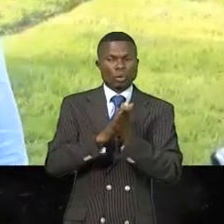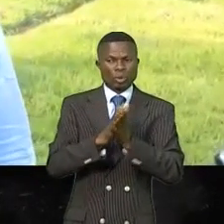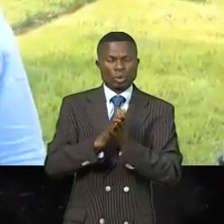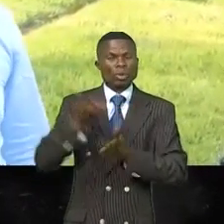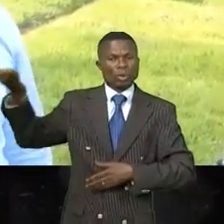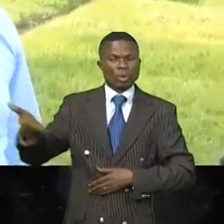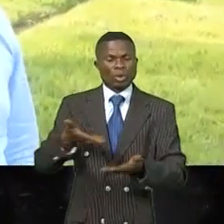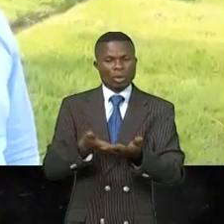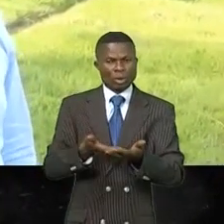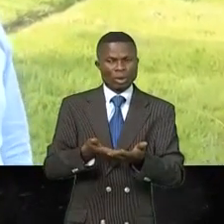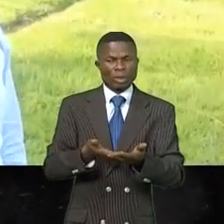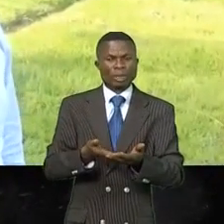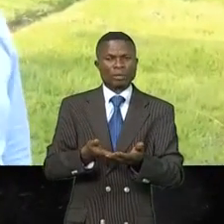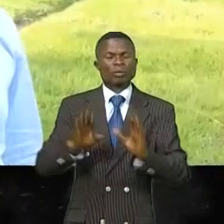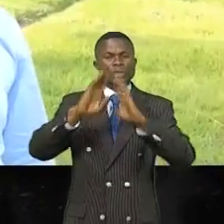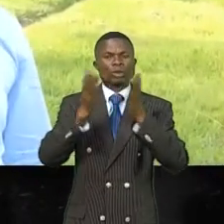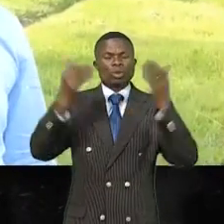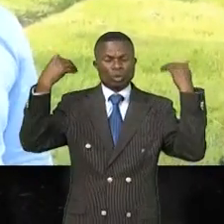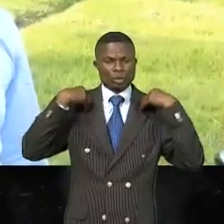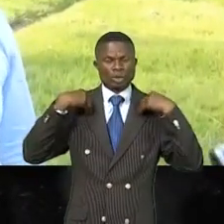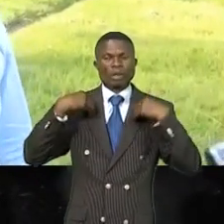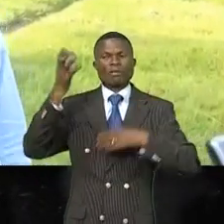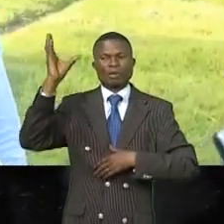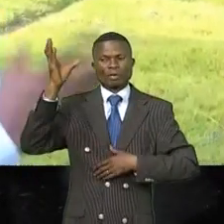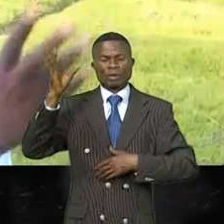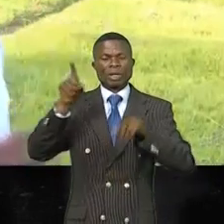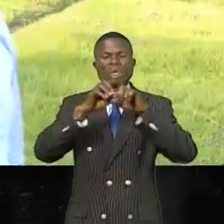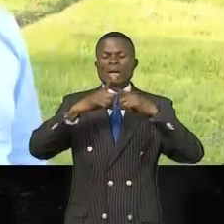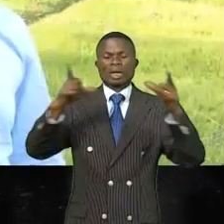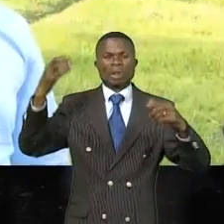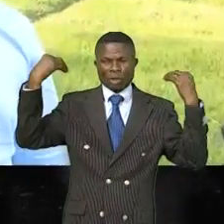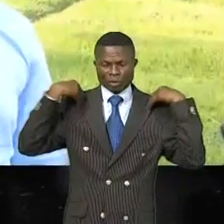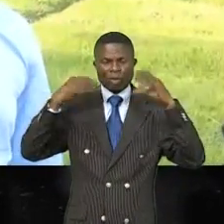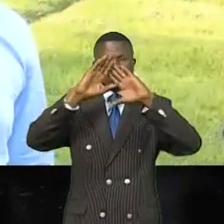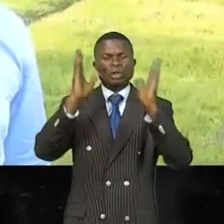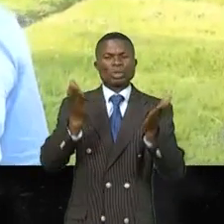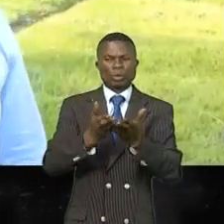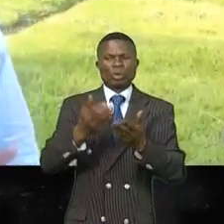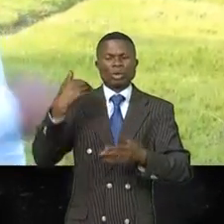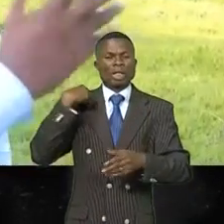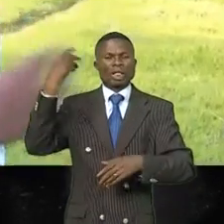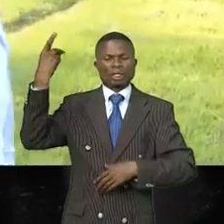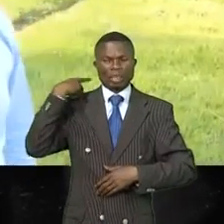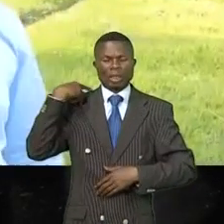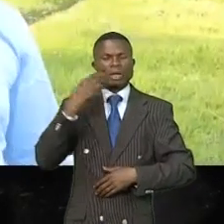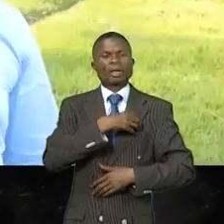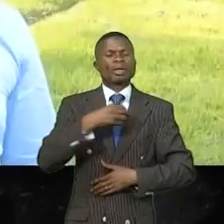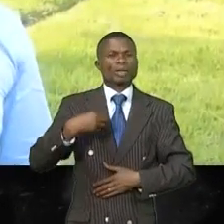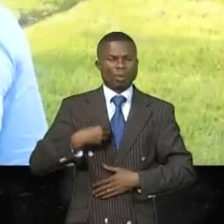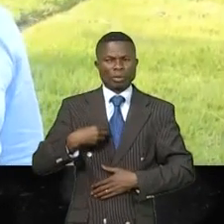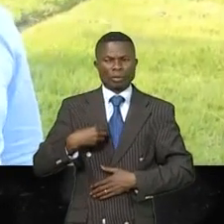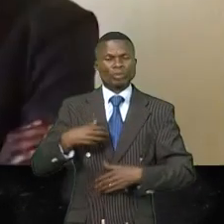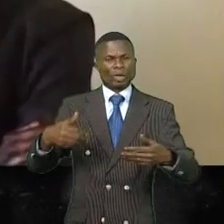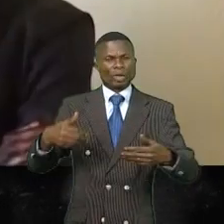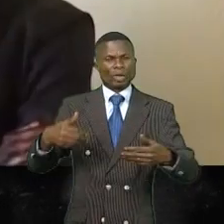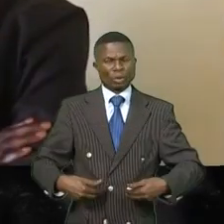inviter tous les chefs de groupement, y compris les grands chefs et les chefs de localité, et les grands notables, et les femmes et